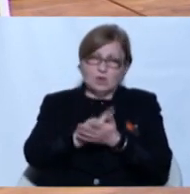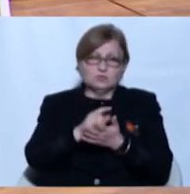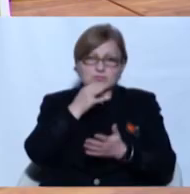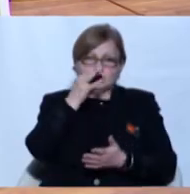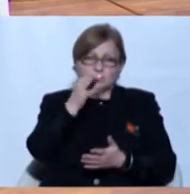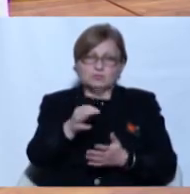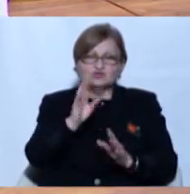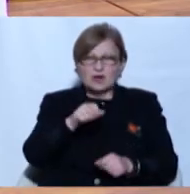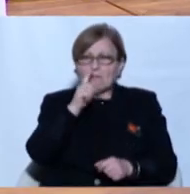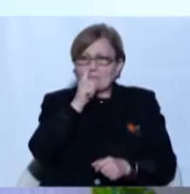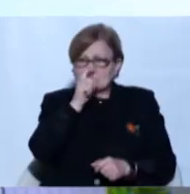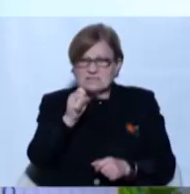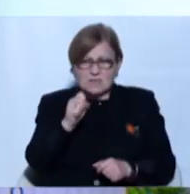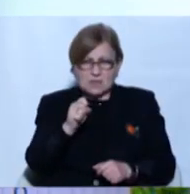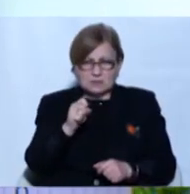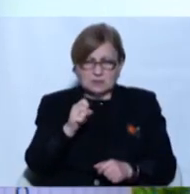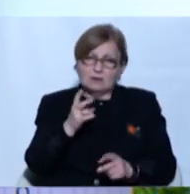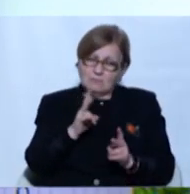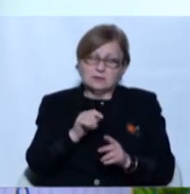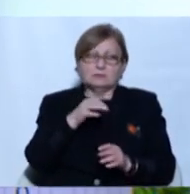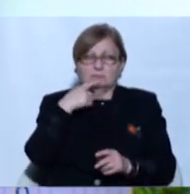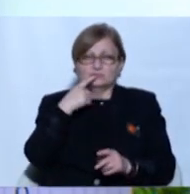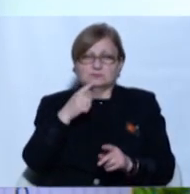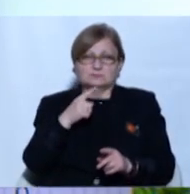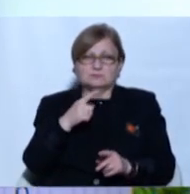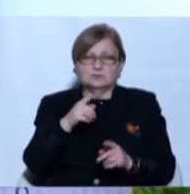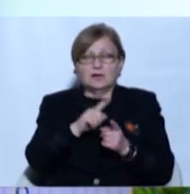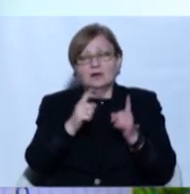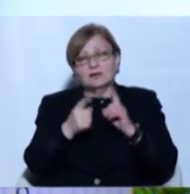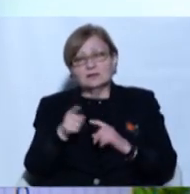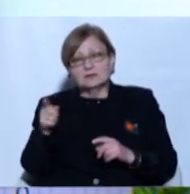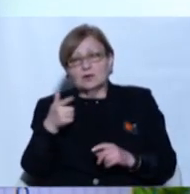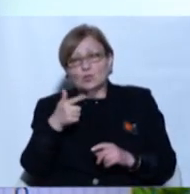მოსასმენად ეს ამბავი ეხლა გურამიშვილი სამოკიდებო ნახოთ